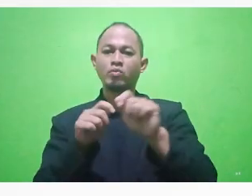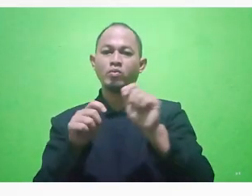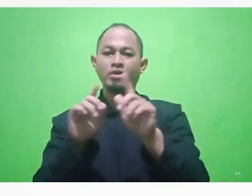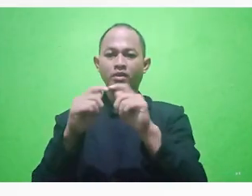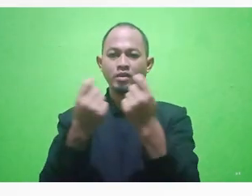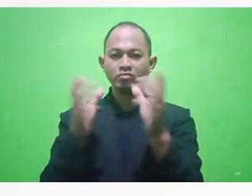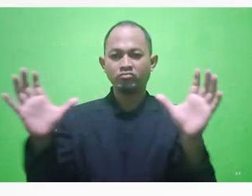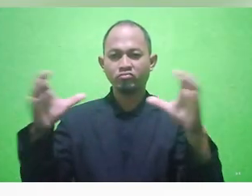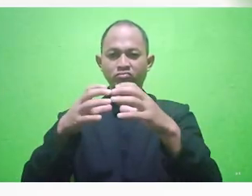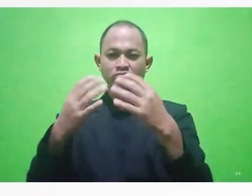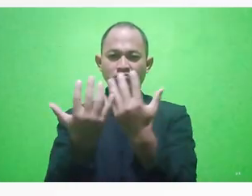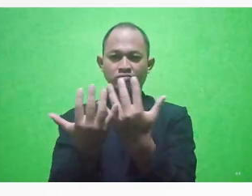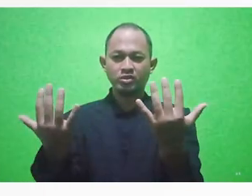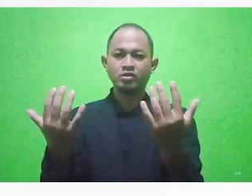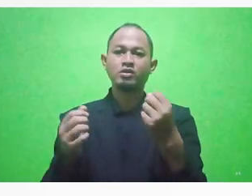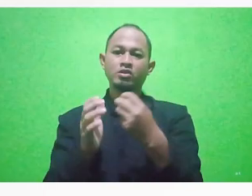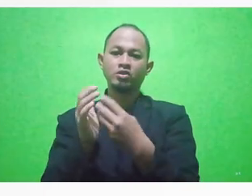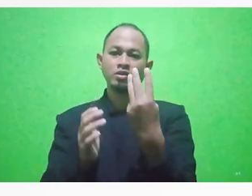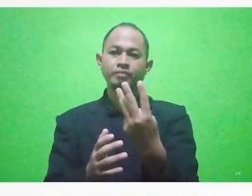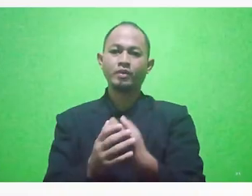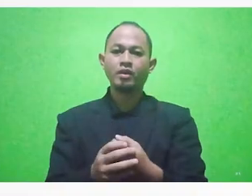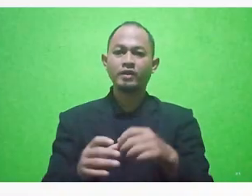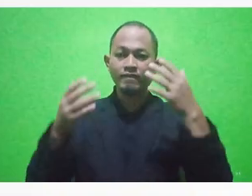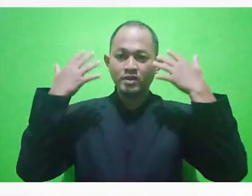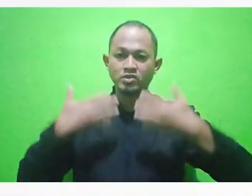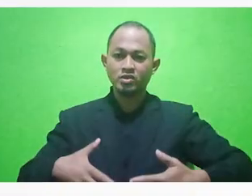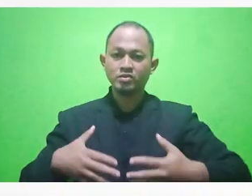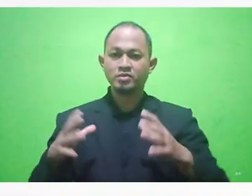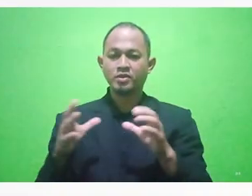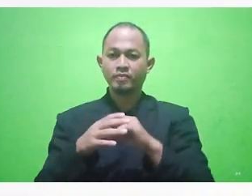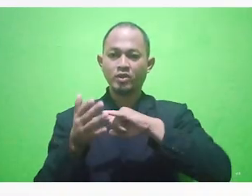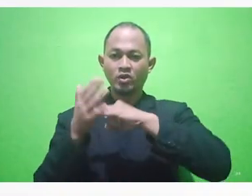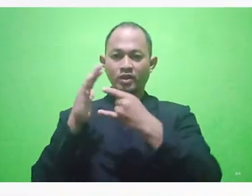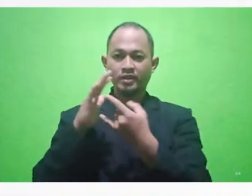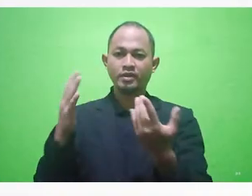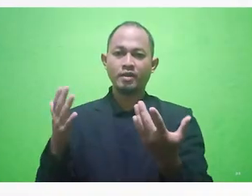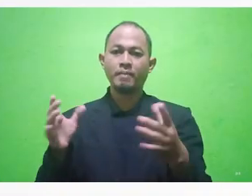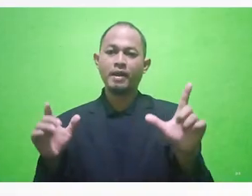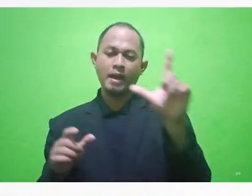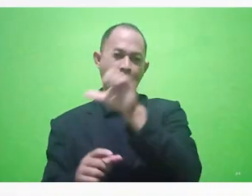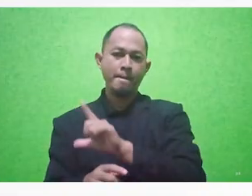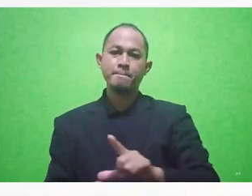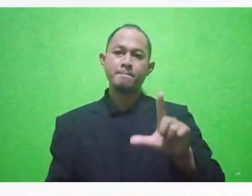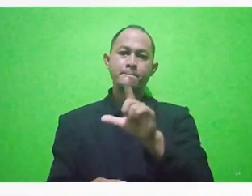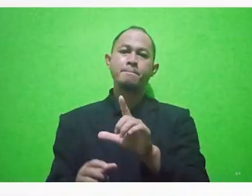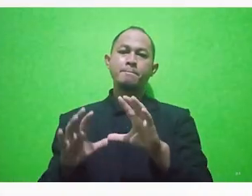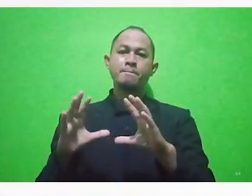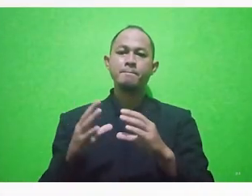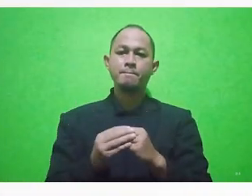siaga bencana. Ketiga, kategori fisik yang mencakup teknologi, perlengkapan, dan